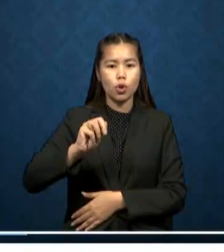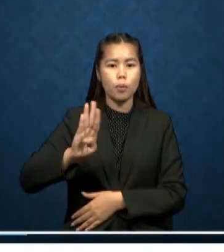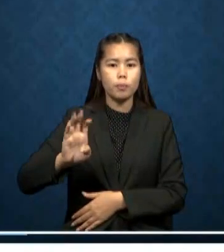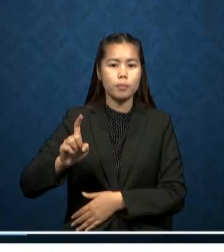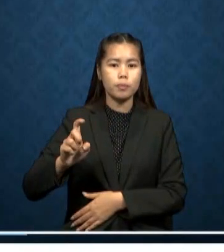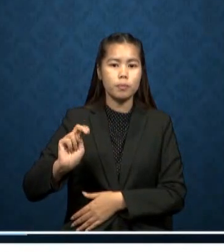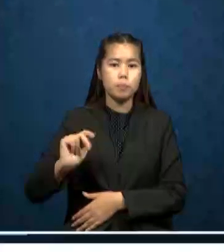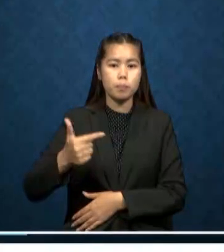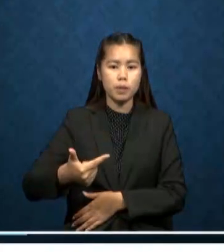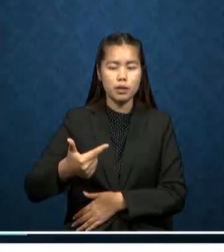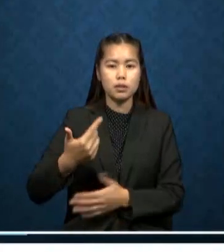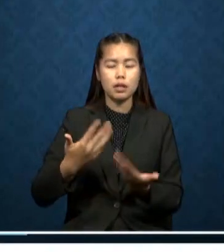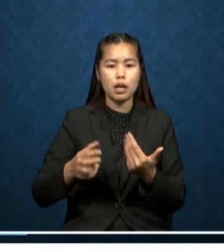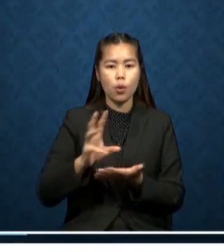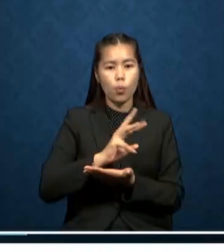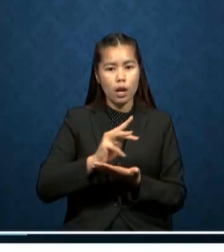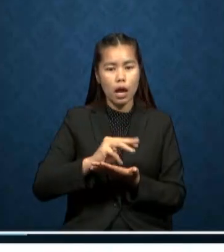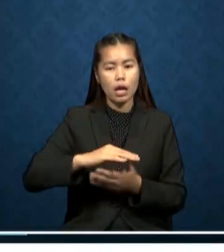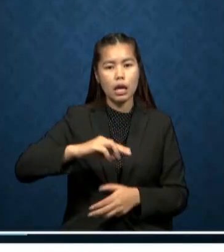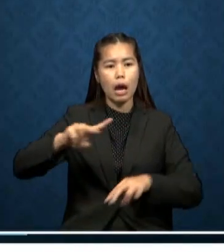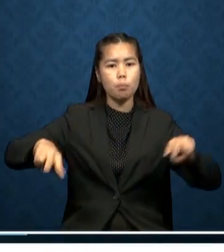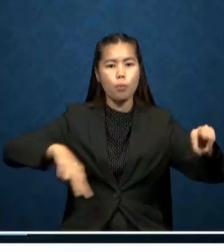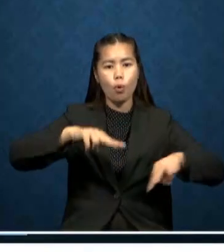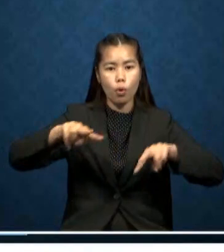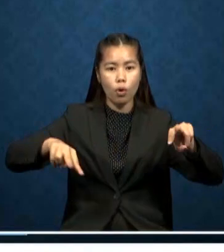กษัตริย์ตริอาธิและวิทยาลัยการปก